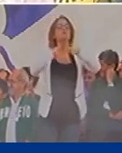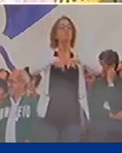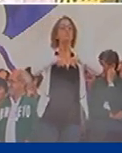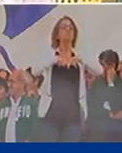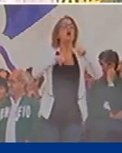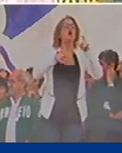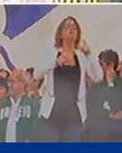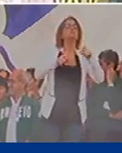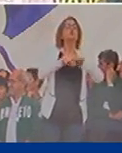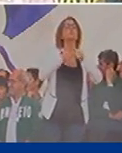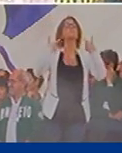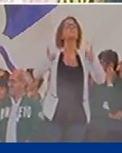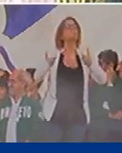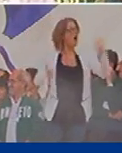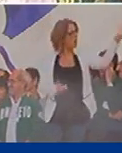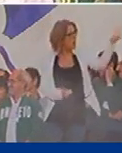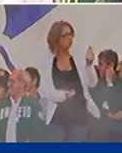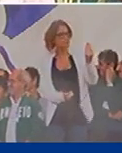consiglio.